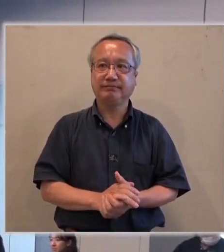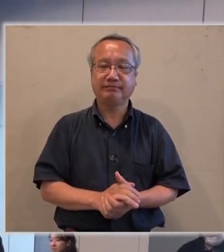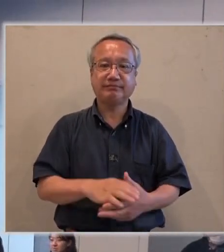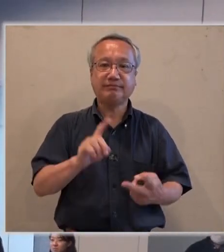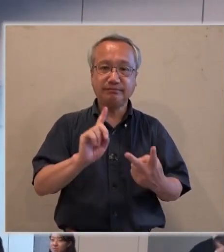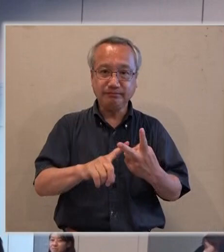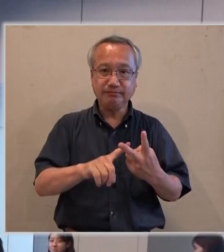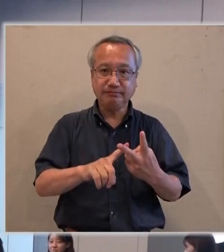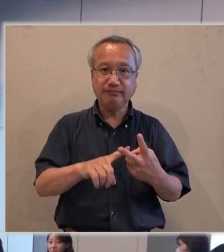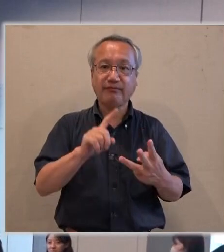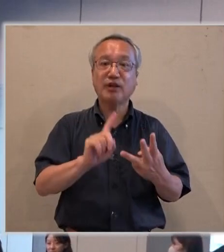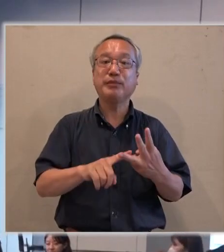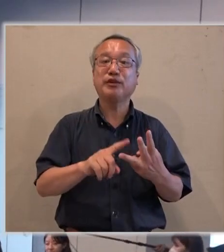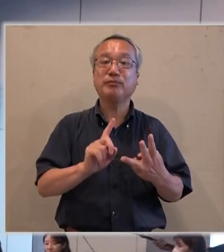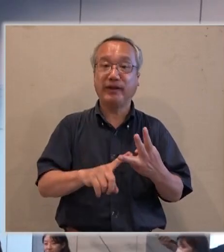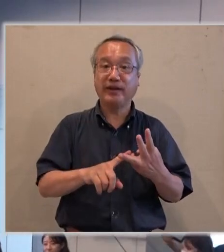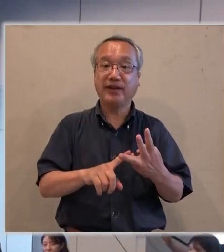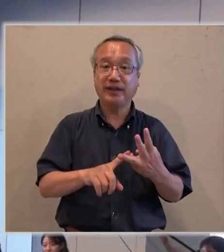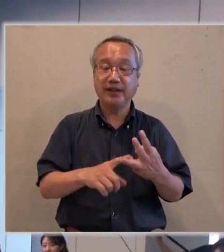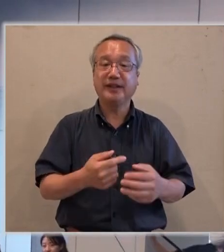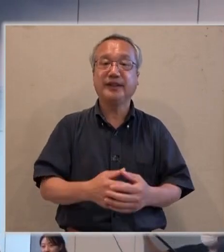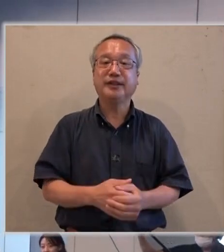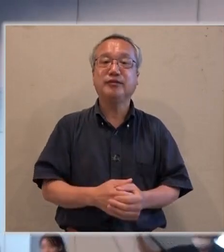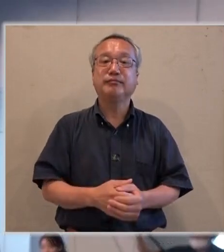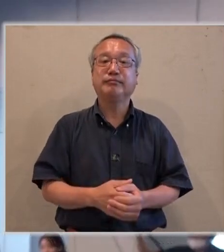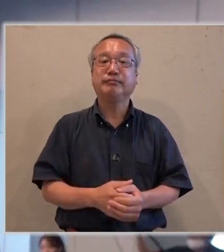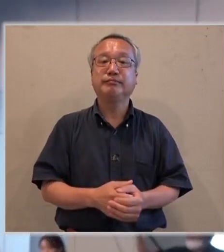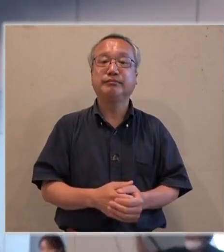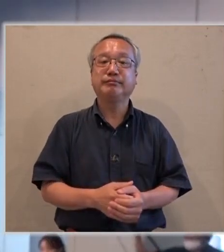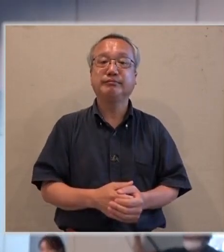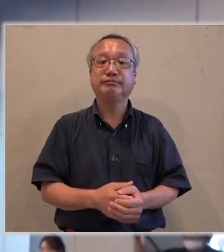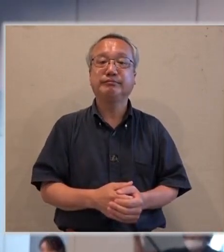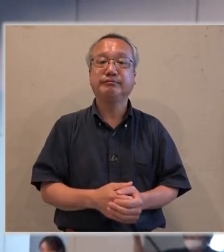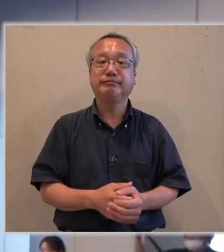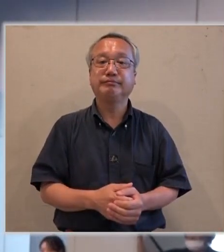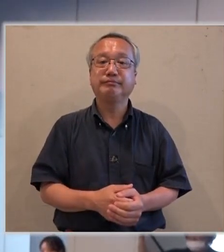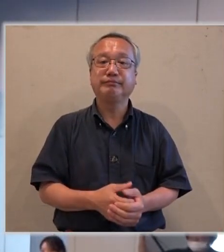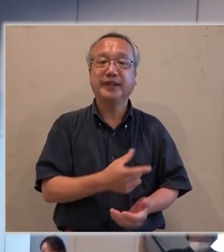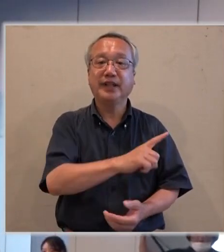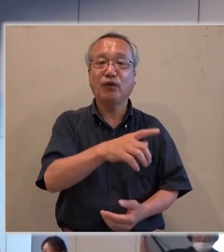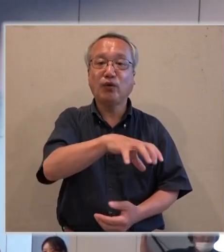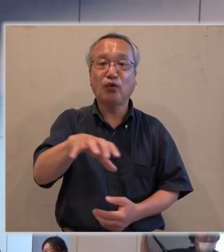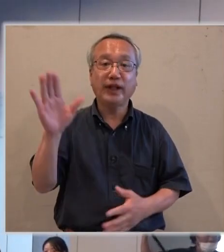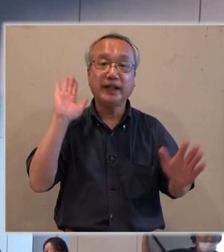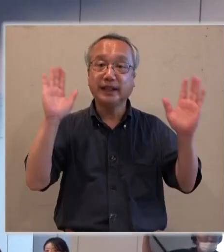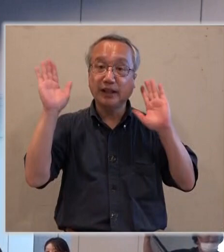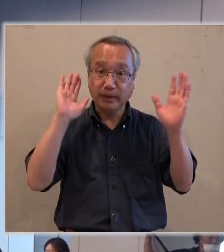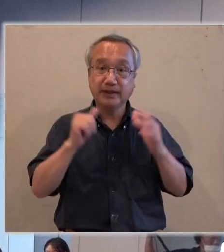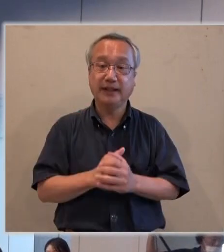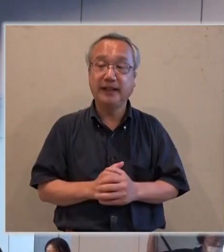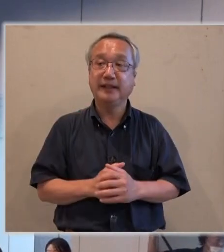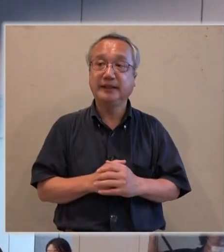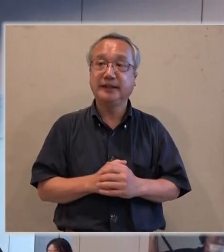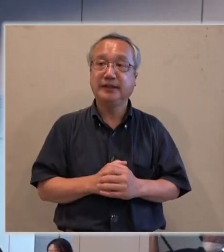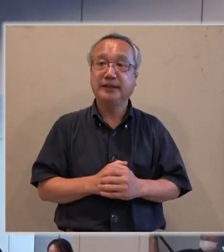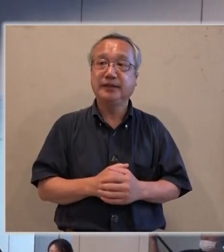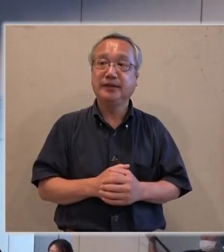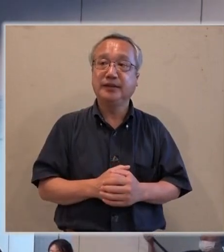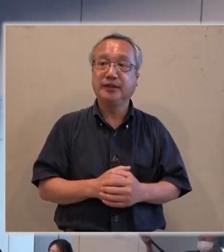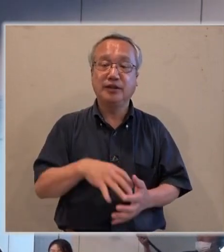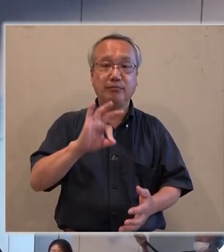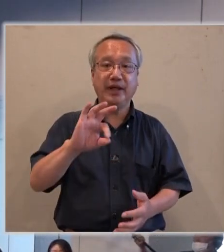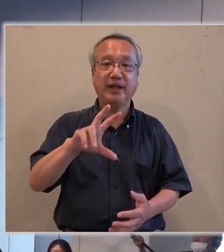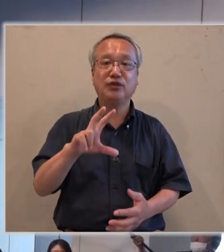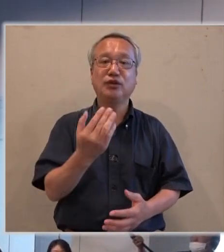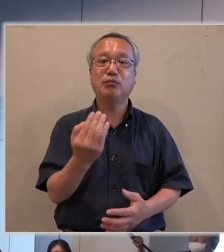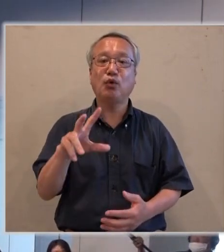それと三つ目はですね、いろんなこと聞いてます。私もメルボルン、